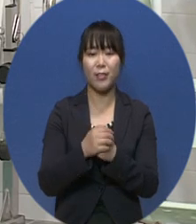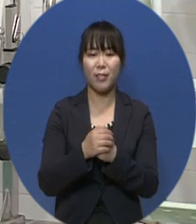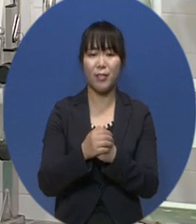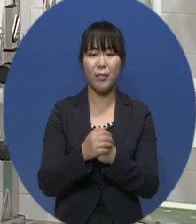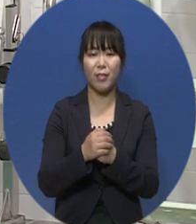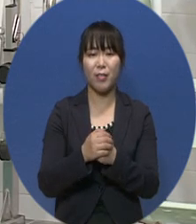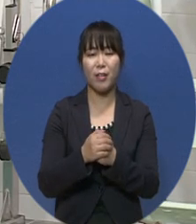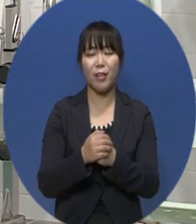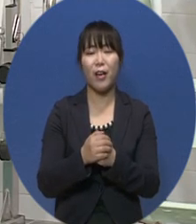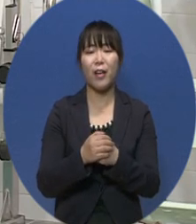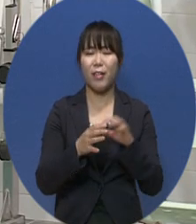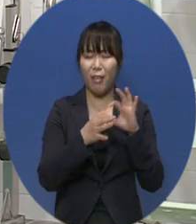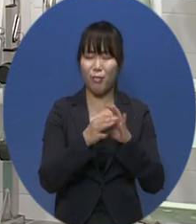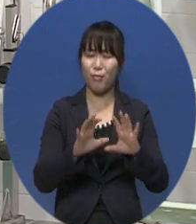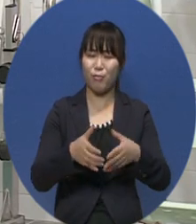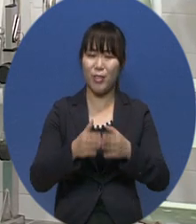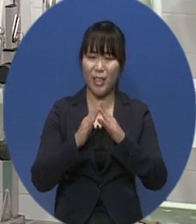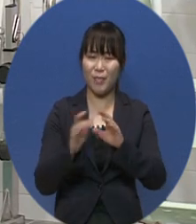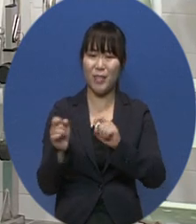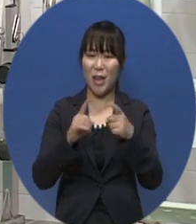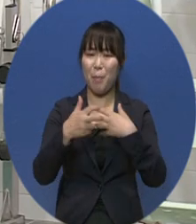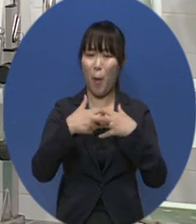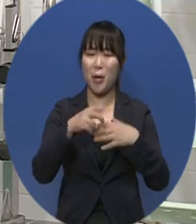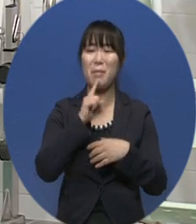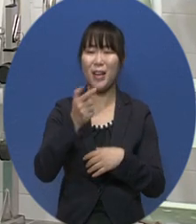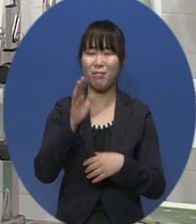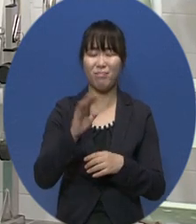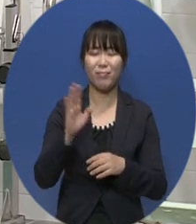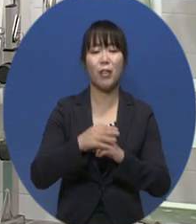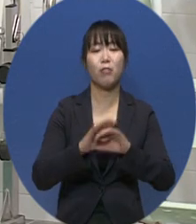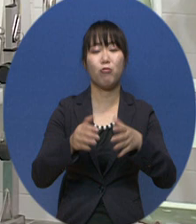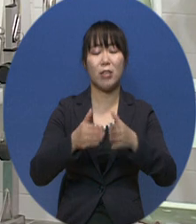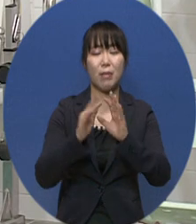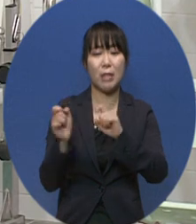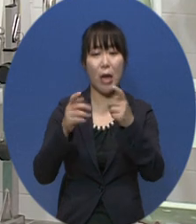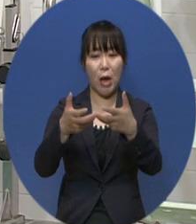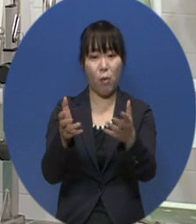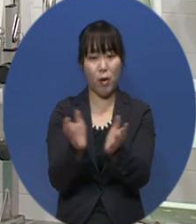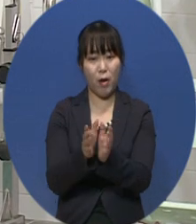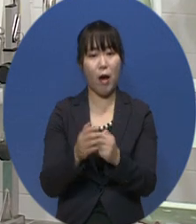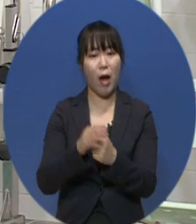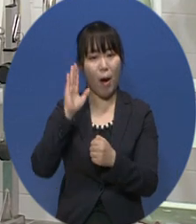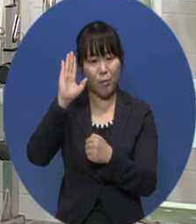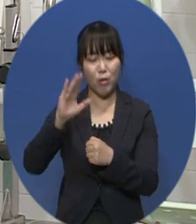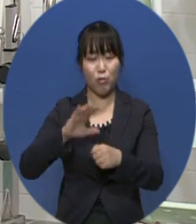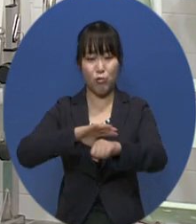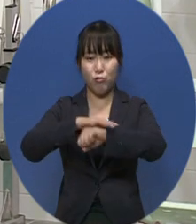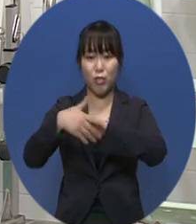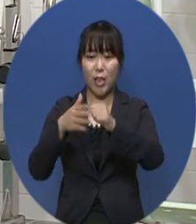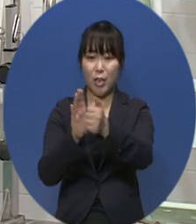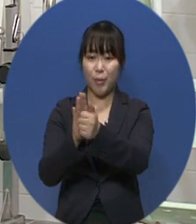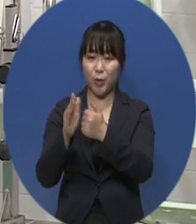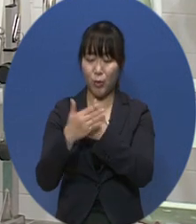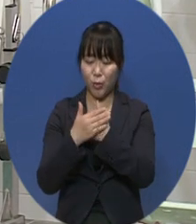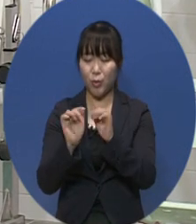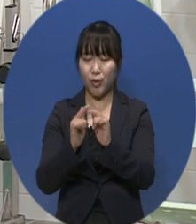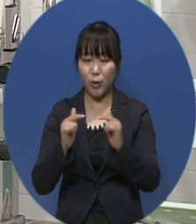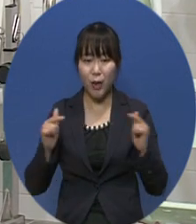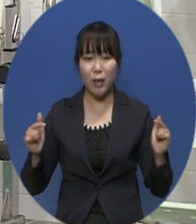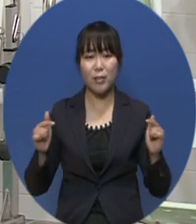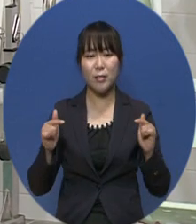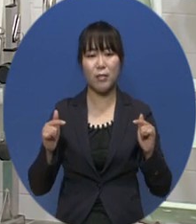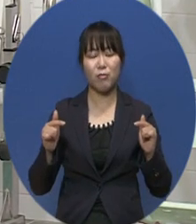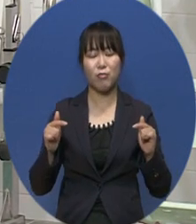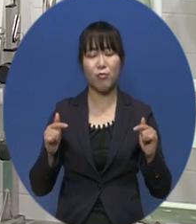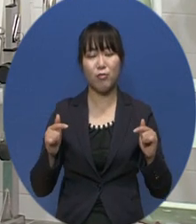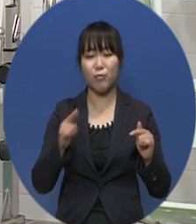이제 국립재활병원 그랬는데 국립재활원. 네. 네. 앞으로 이제 그 또 국제 협력도 다양하게 이제